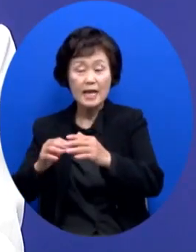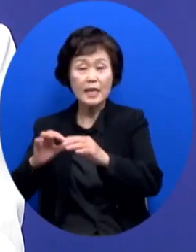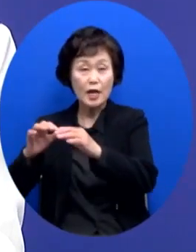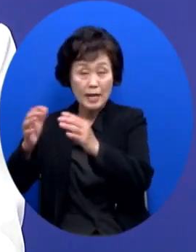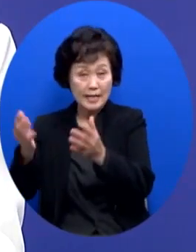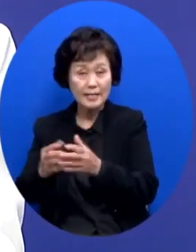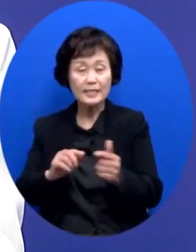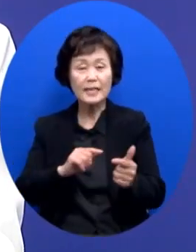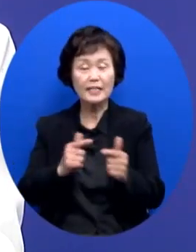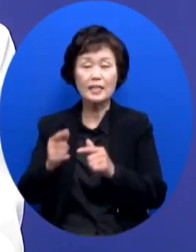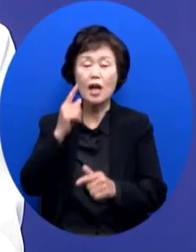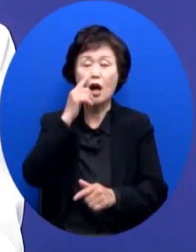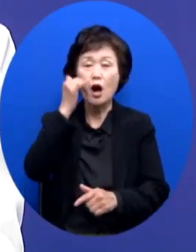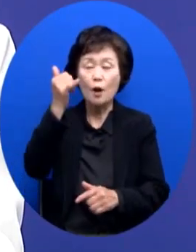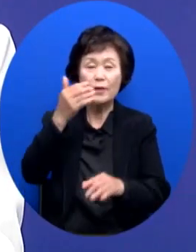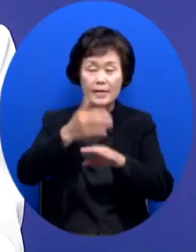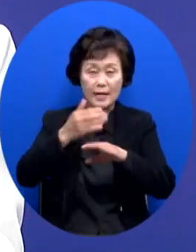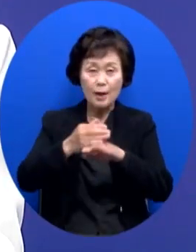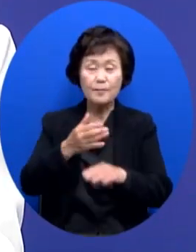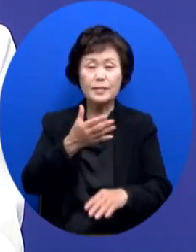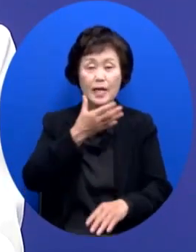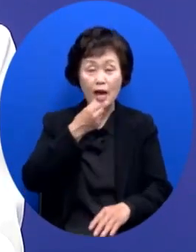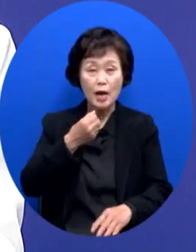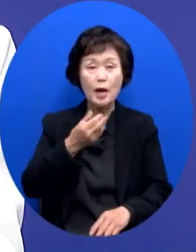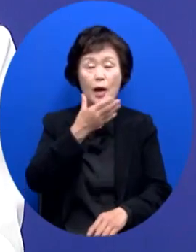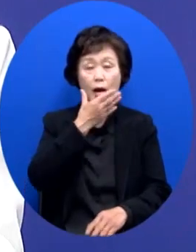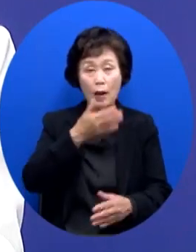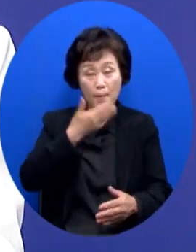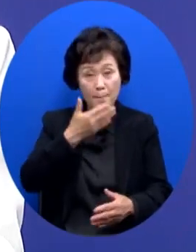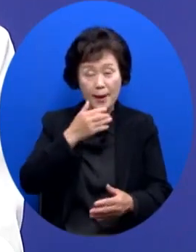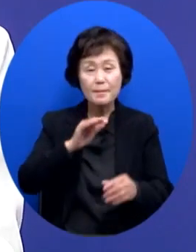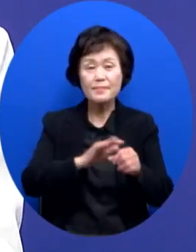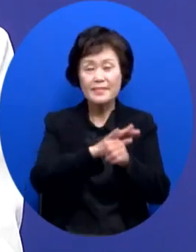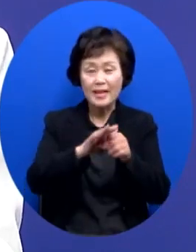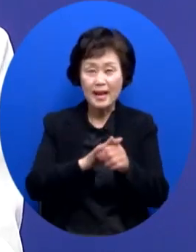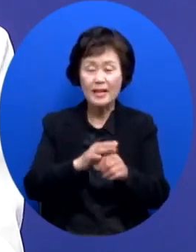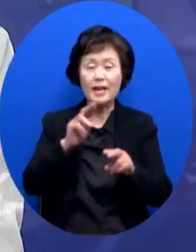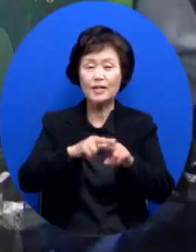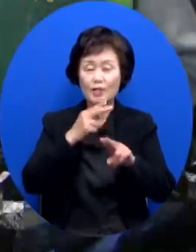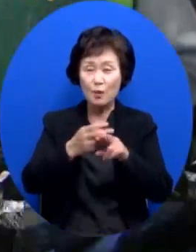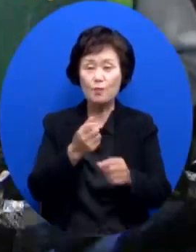어버이날 감사 어르신 밥사랑 나눔 잔치와 선물 전달식을 개최했습니다.